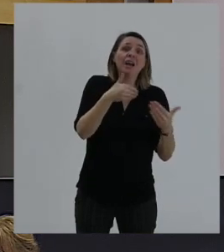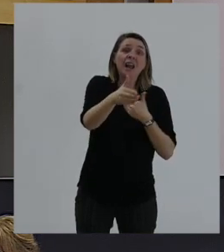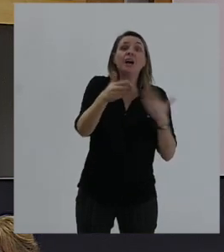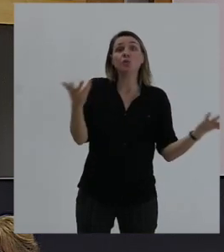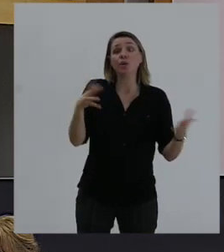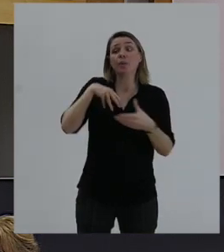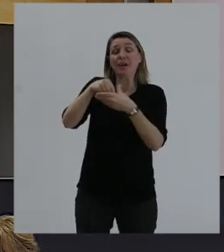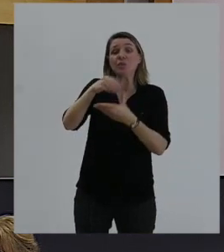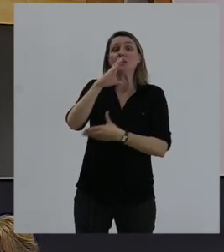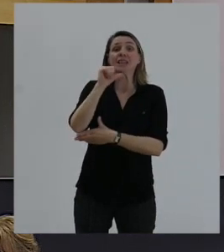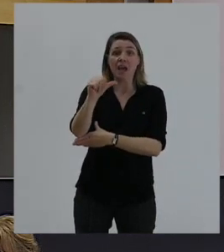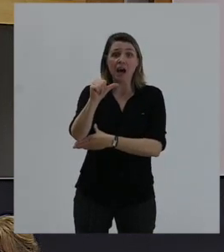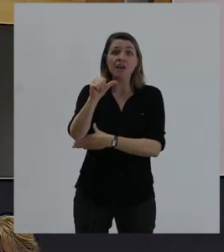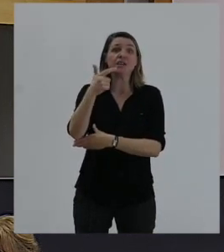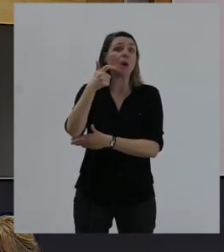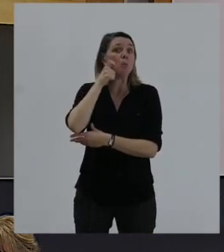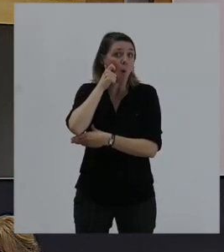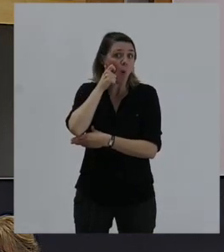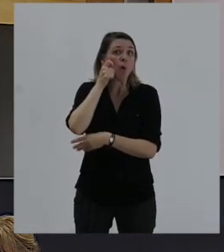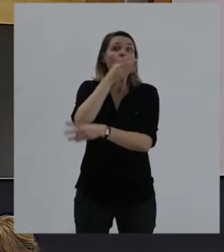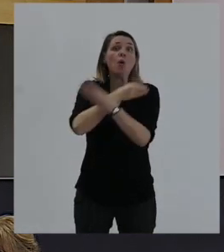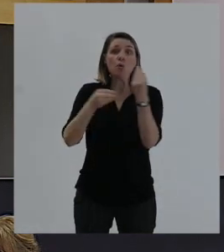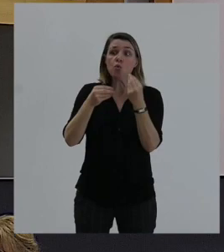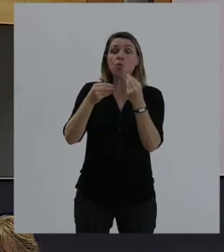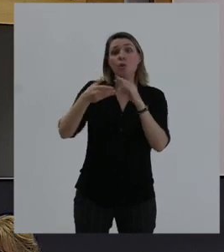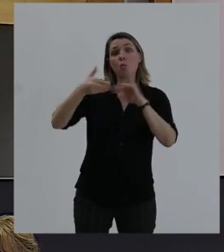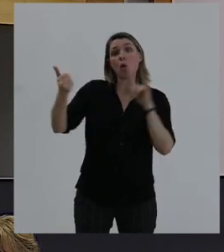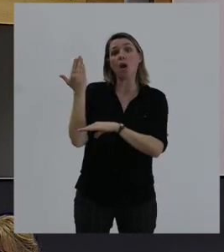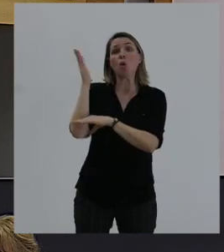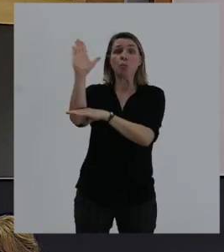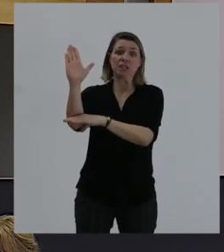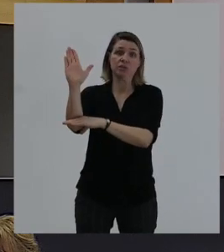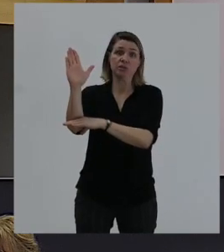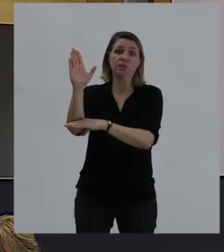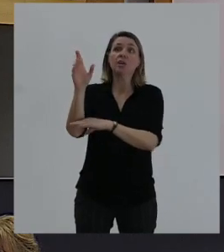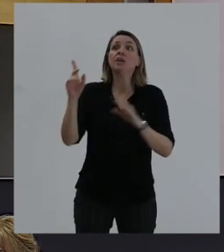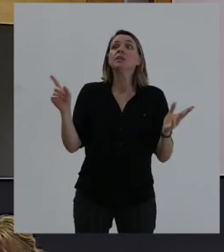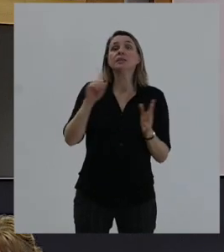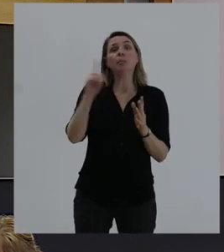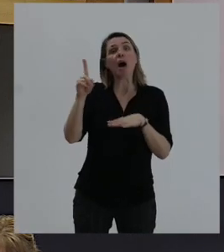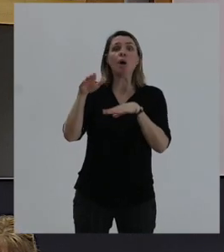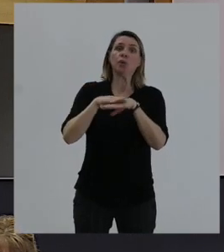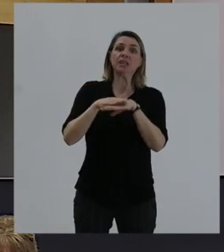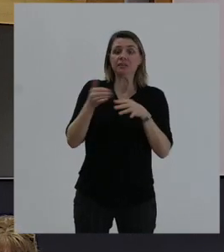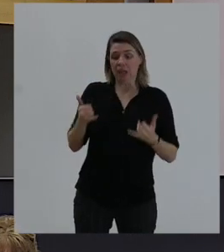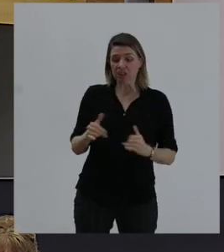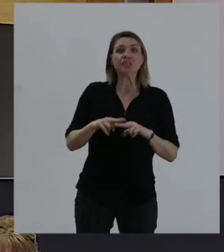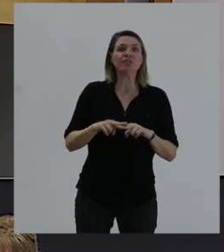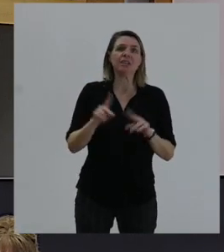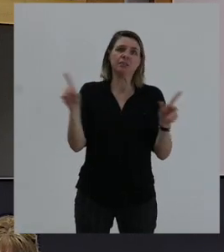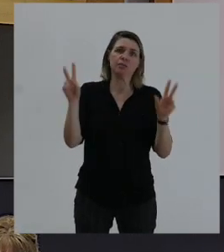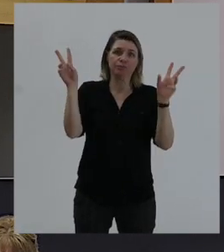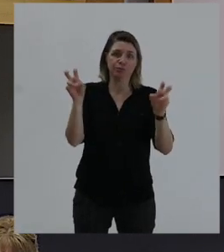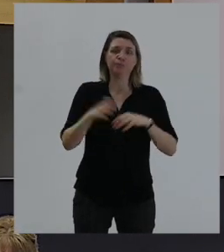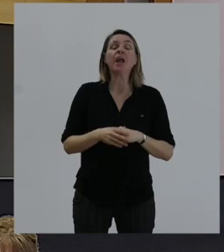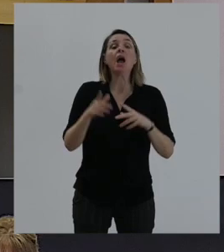au CA, c'est être présent physiquement ou être représenté. Voilà. C'est pas simplement faire la politique de la chaise vide. Sur le